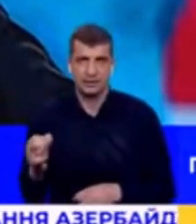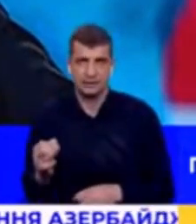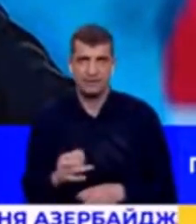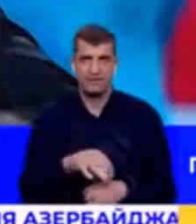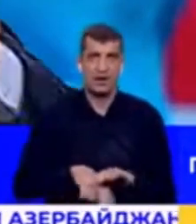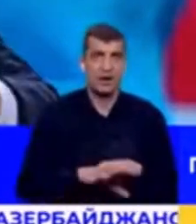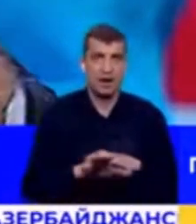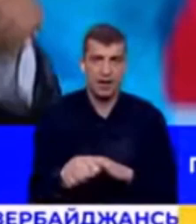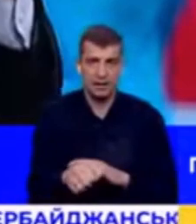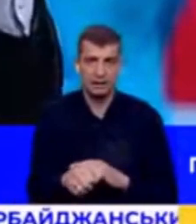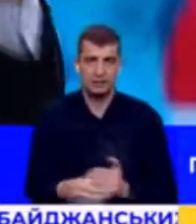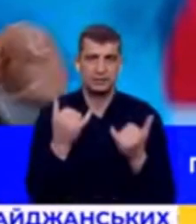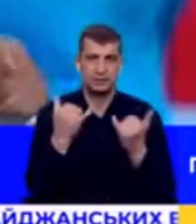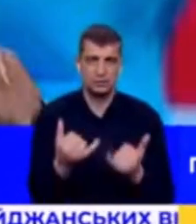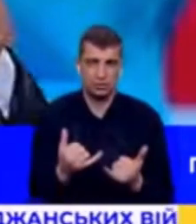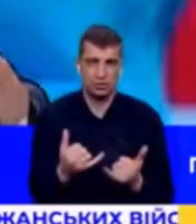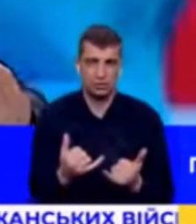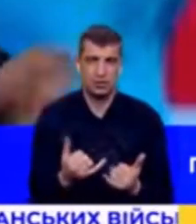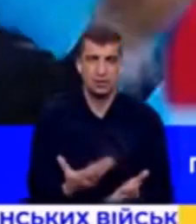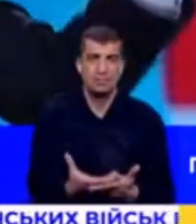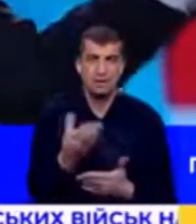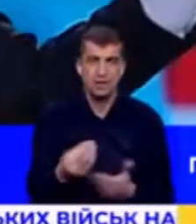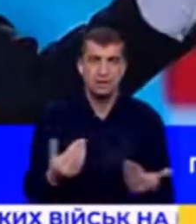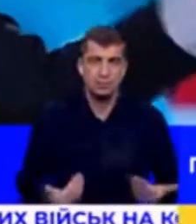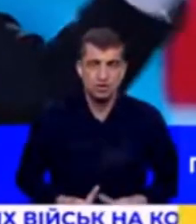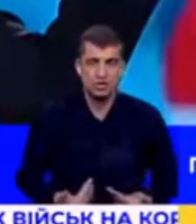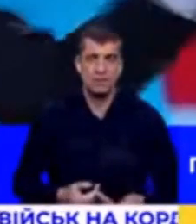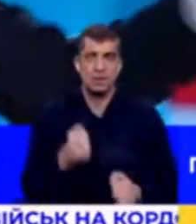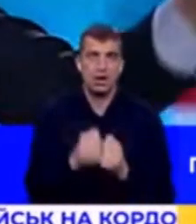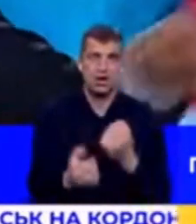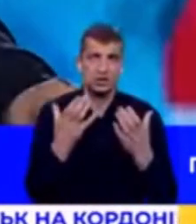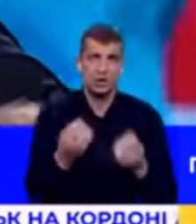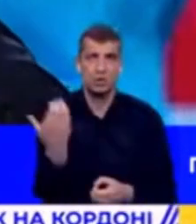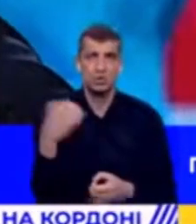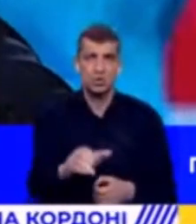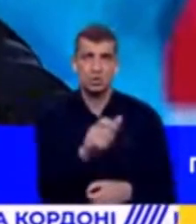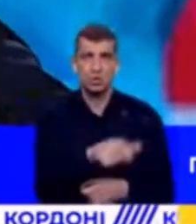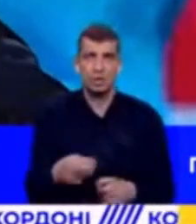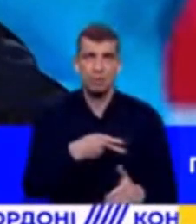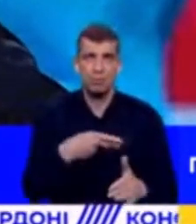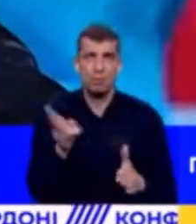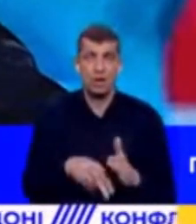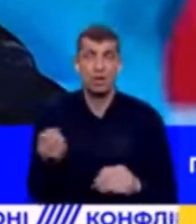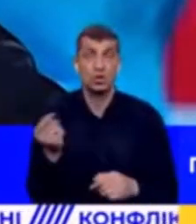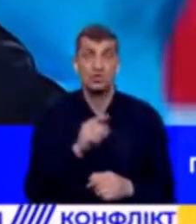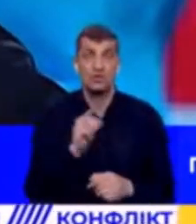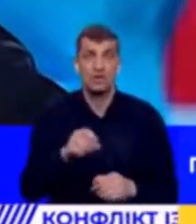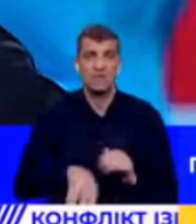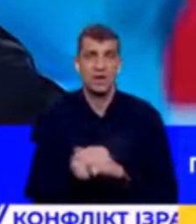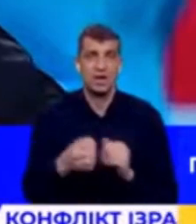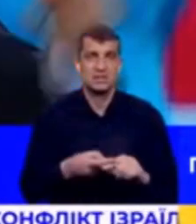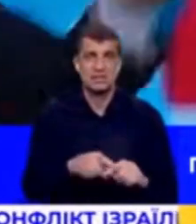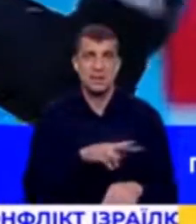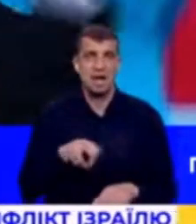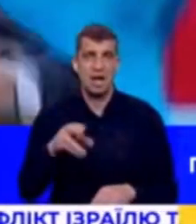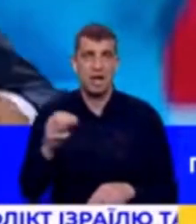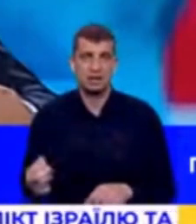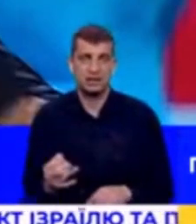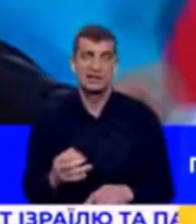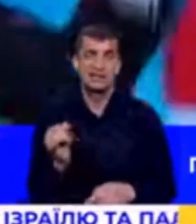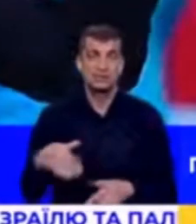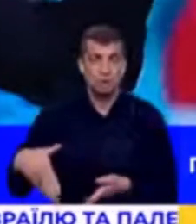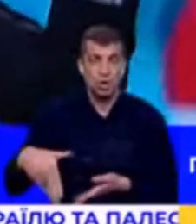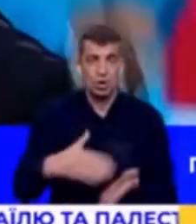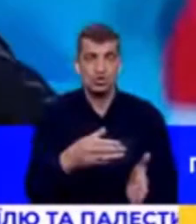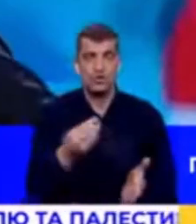мільярди вкрали, і сьогодні платимо життями, кожен день сотні людей помирають, тому що вони вкрали ці мільярди. Із